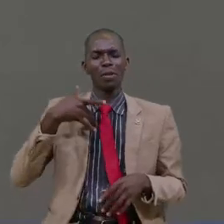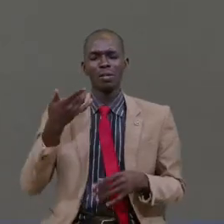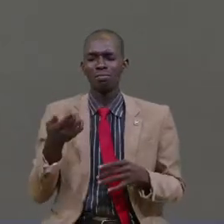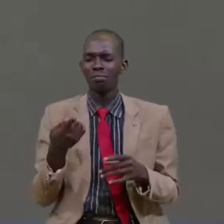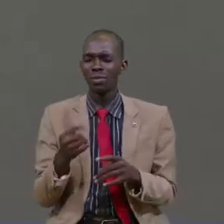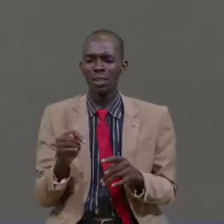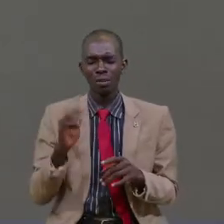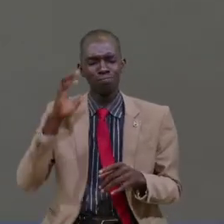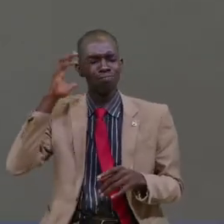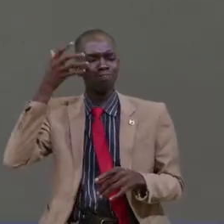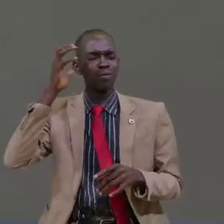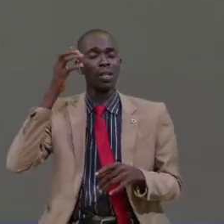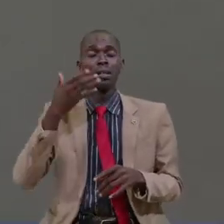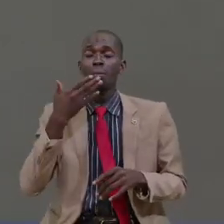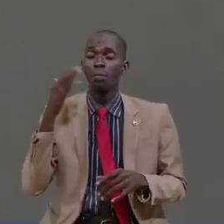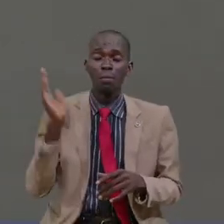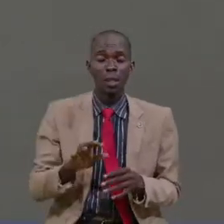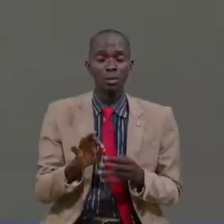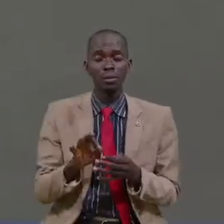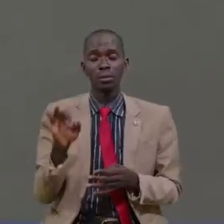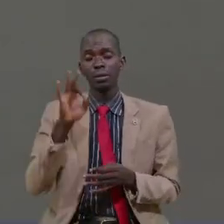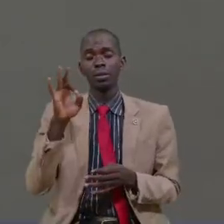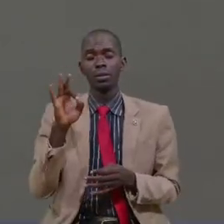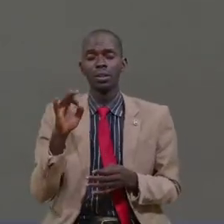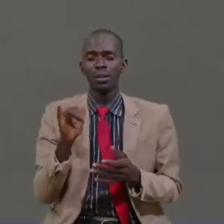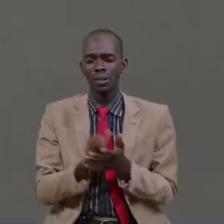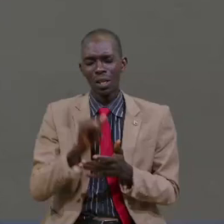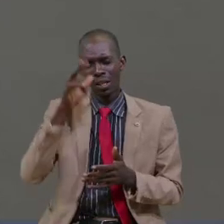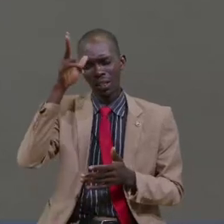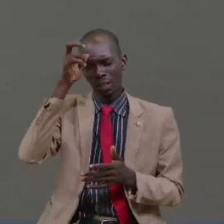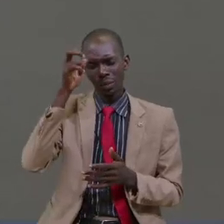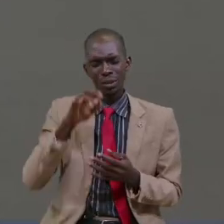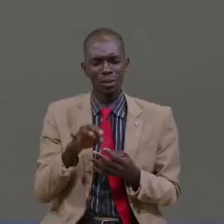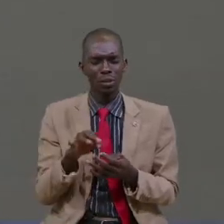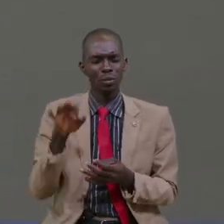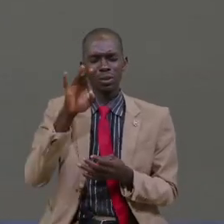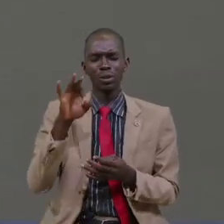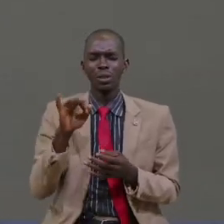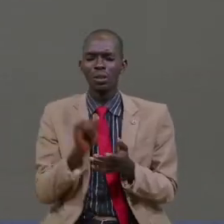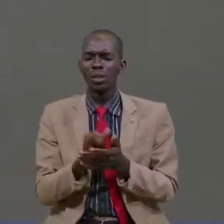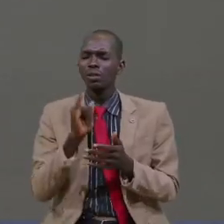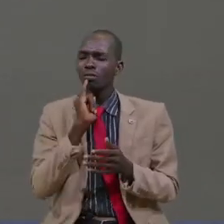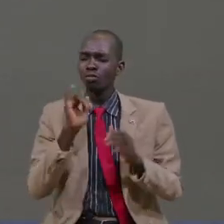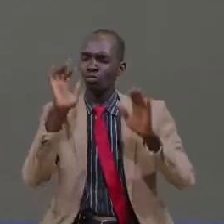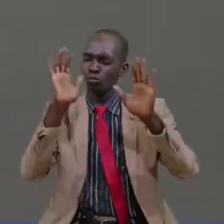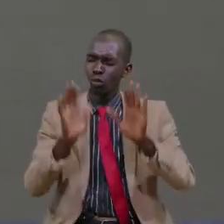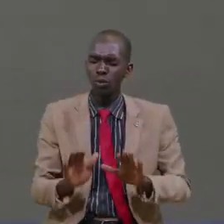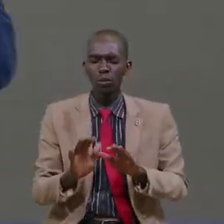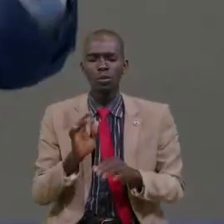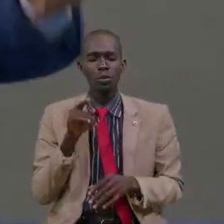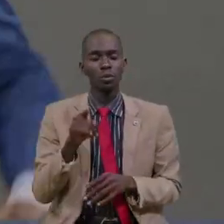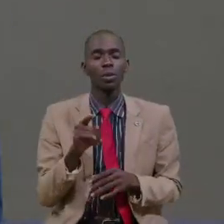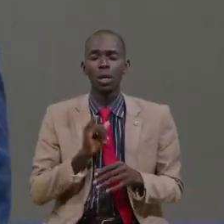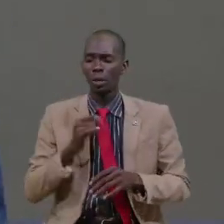pousse à te voir comme un fou, esprit démoniaque, esprit de folie,